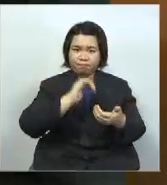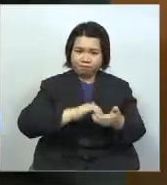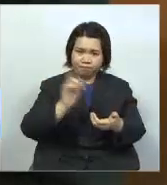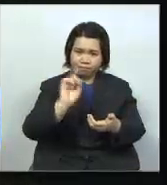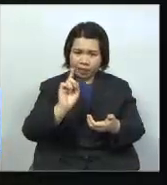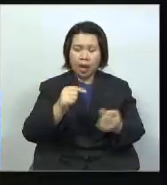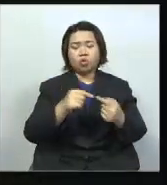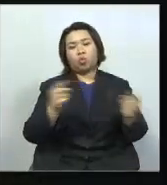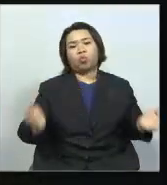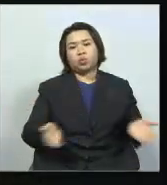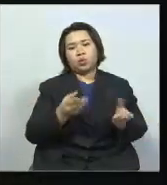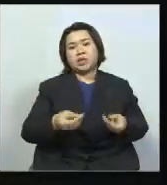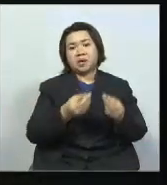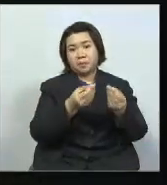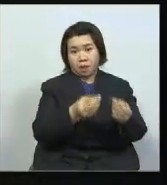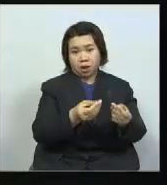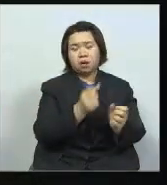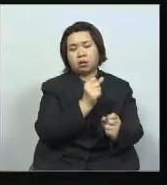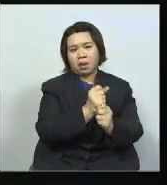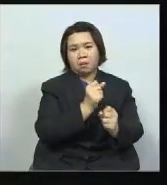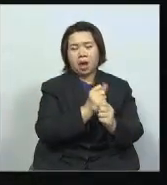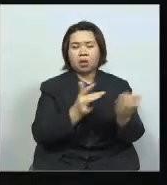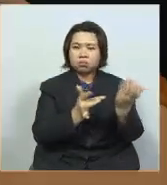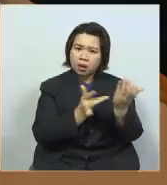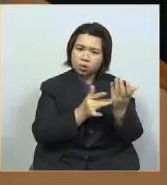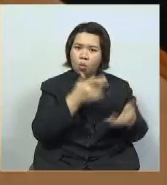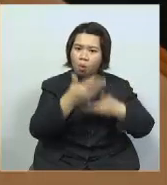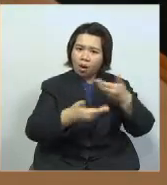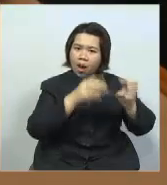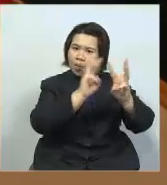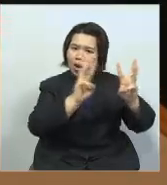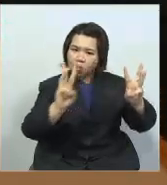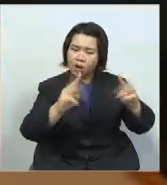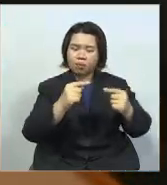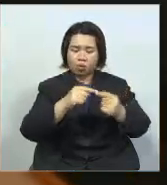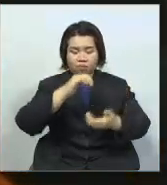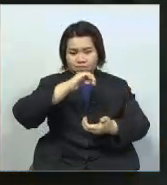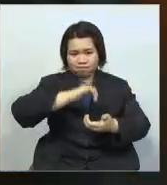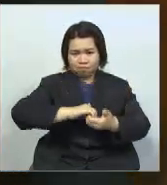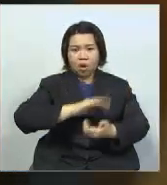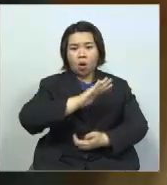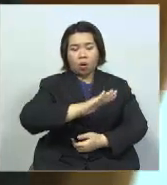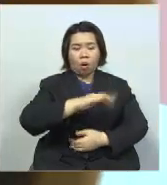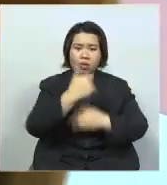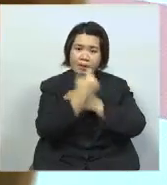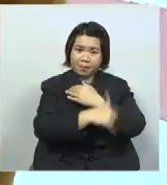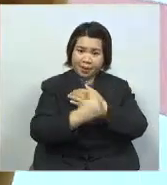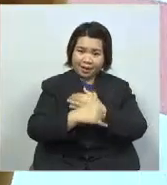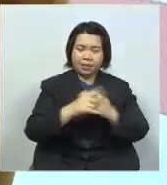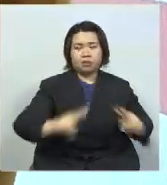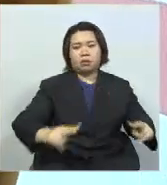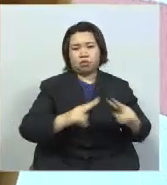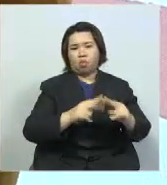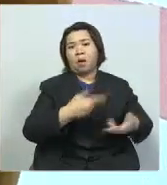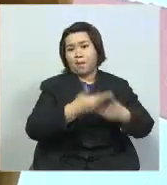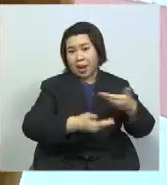วมมือว่าด้วยการส่งเสริมและสนับสนุนการค้าอิเล็กทรอนิกส์ระหว่างประเทศระหว่างกรมส่งเสริมการค้าระหว่างประเทศกระทรวง